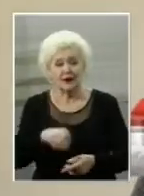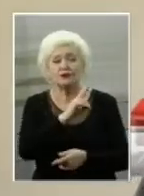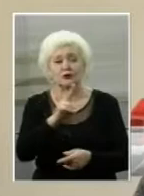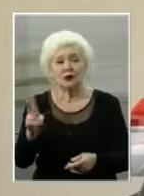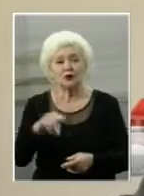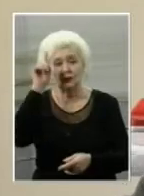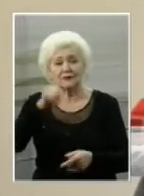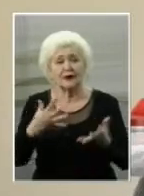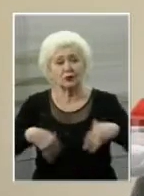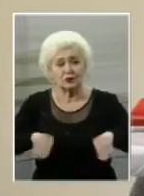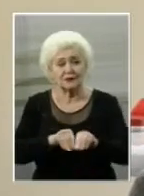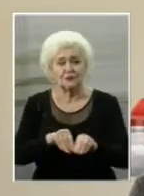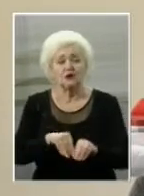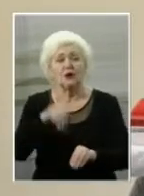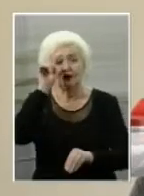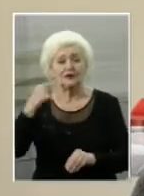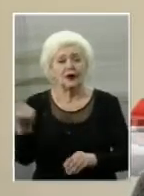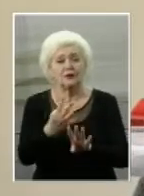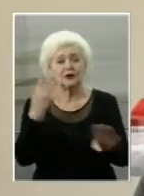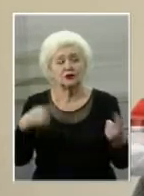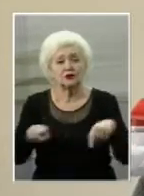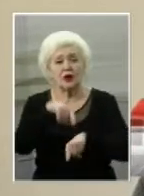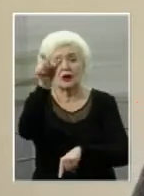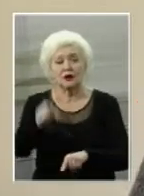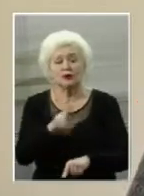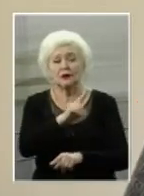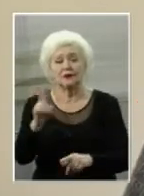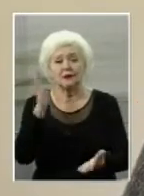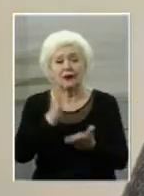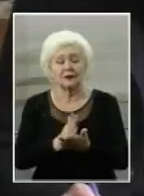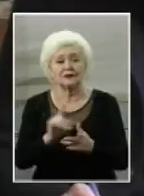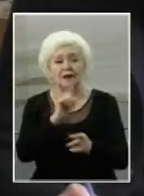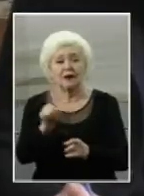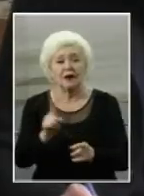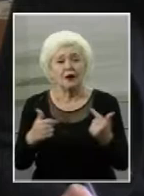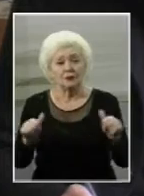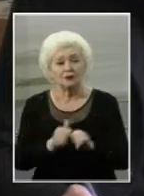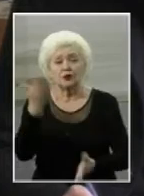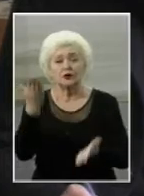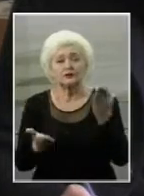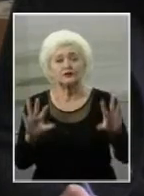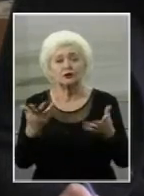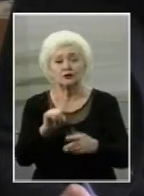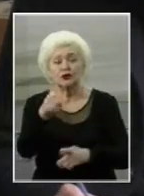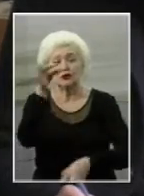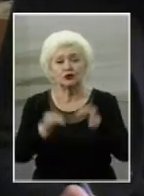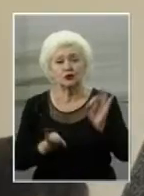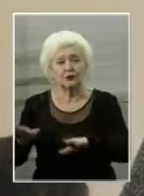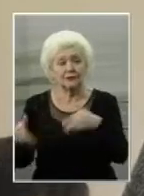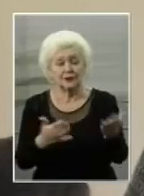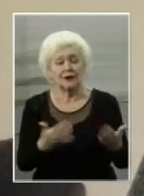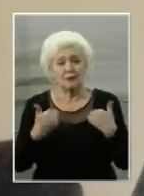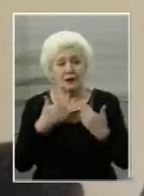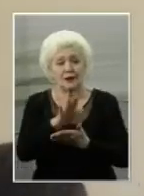як сім'янина, яку я знаю в першу чергу як людину, яка є фахівця в своїй галузі. В разі, якщо буде судом задоволена дана